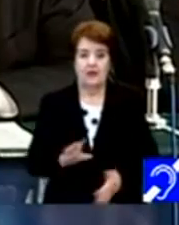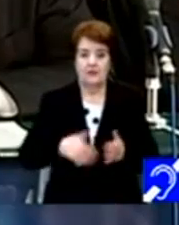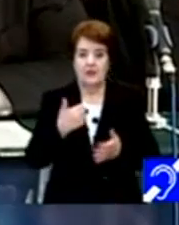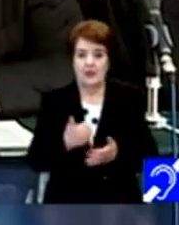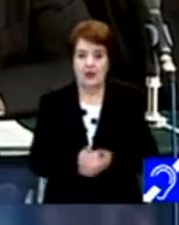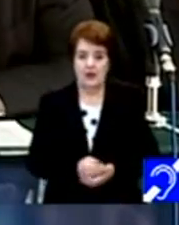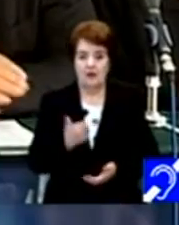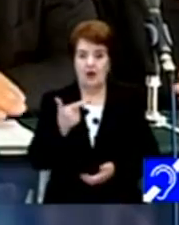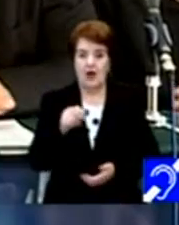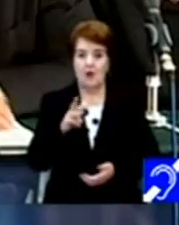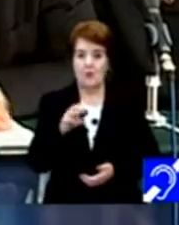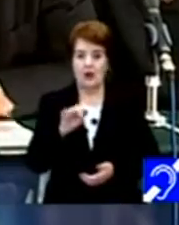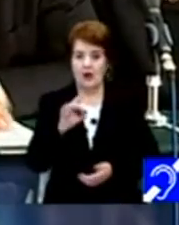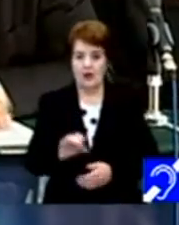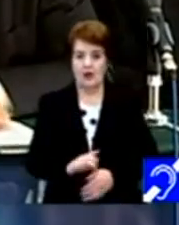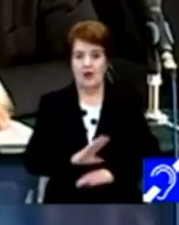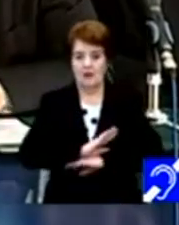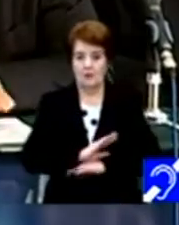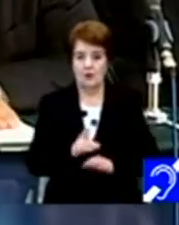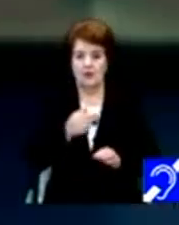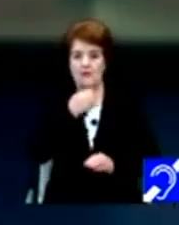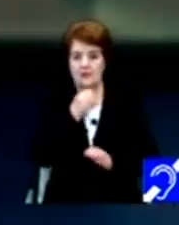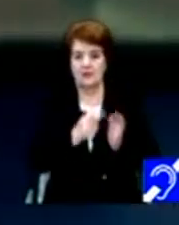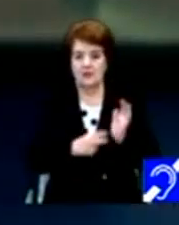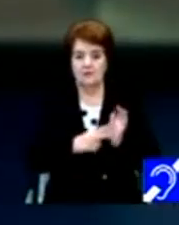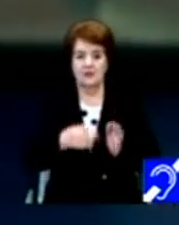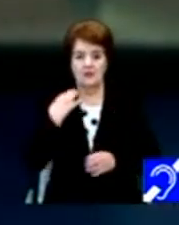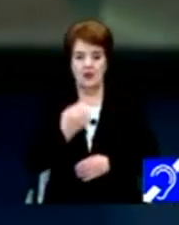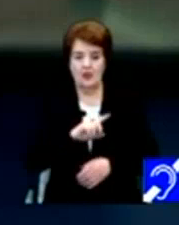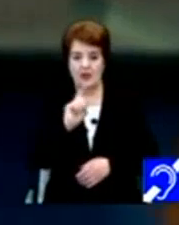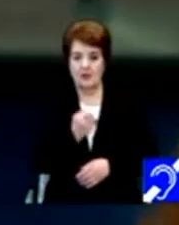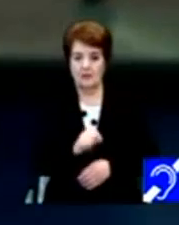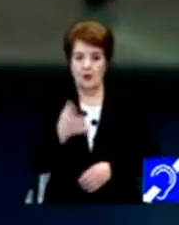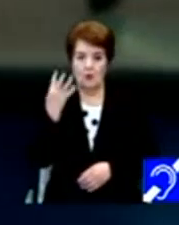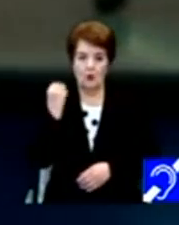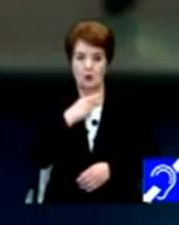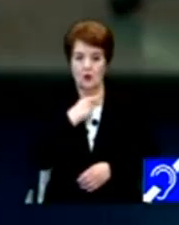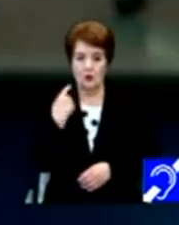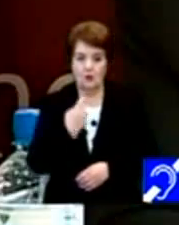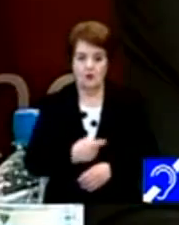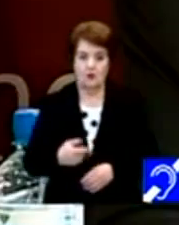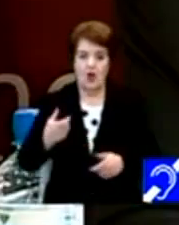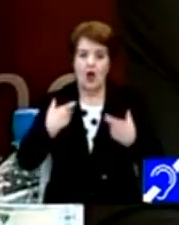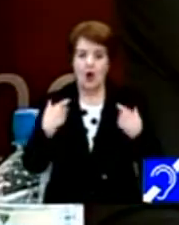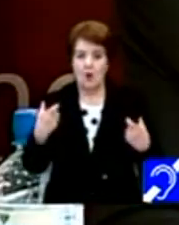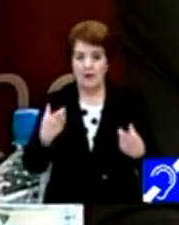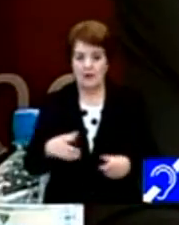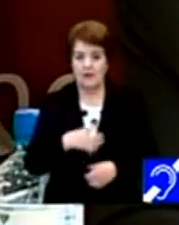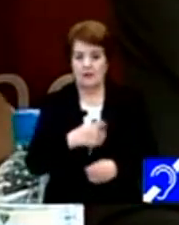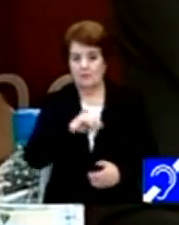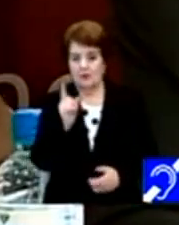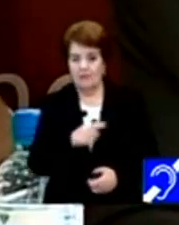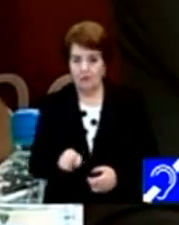Generalul Anton Gămurare a murit la vârsta de 70 de ani. El a luptat în războiul moldorus, a fost comandant al brigăzii Fulger